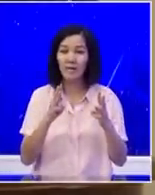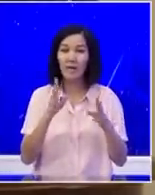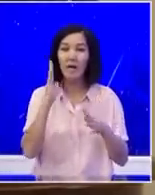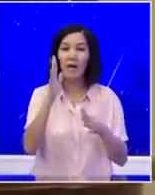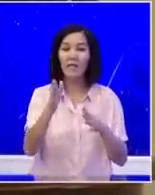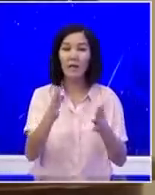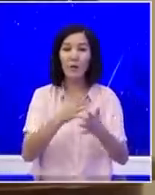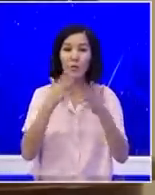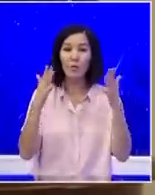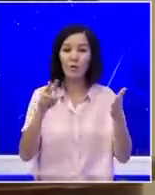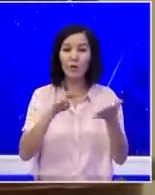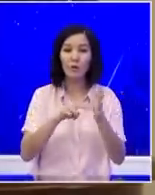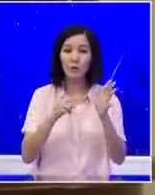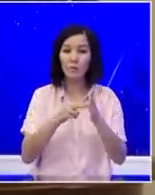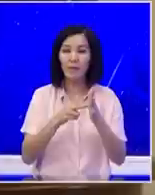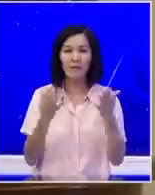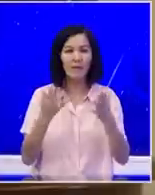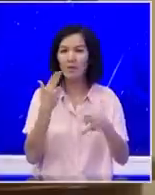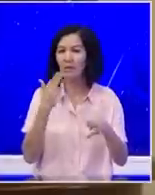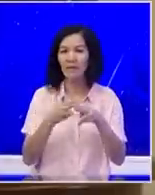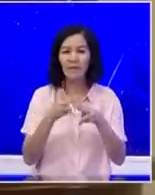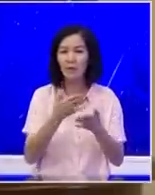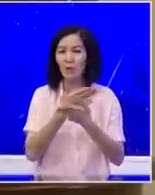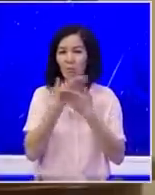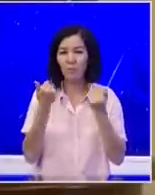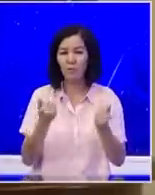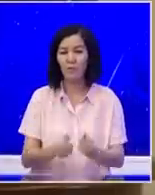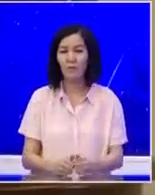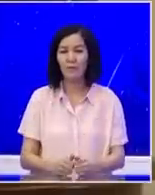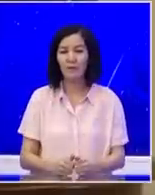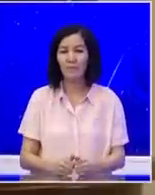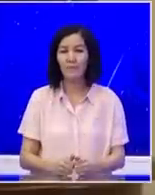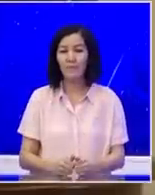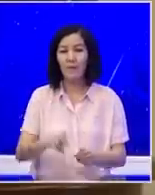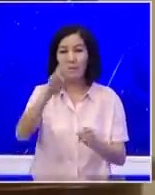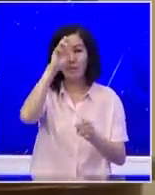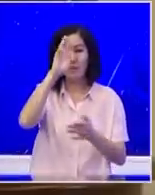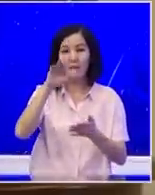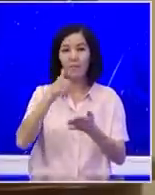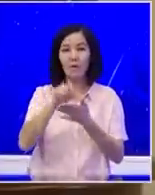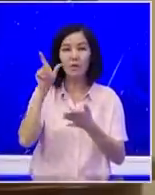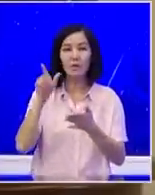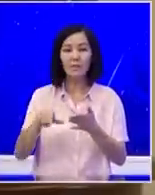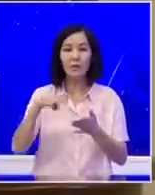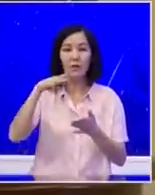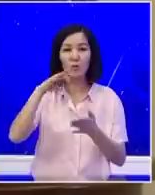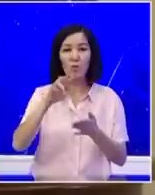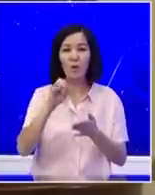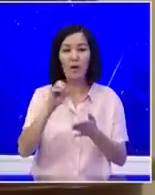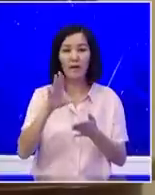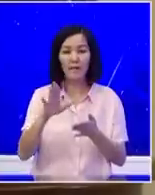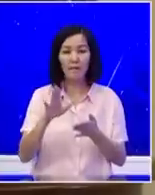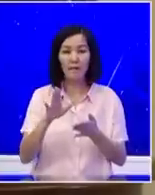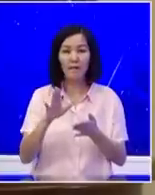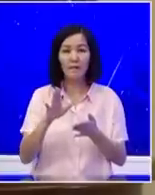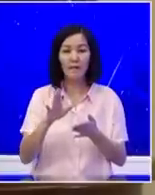алдағы үлкен жоспарларына ешбір бөгет бола алған жоқ. мемлекет басшысы Қасым Жомарт Кемелұлы